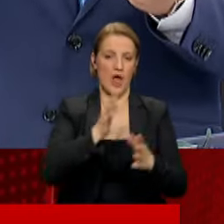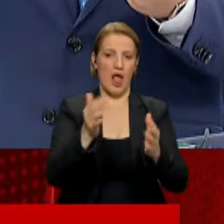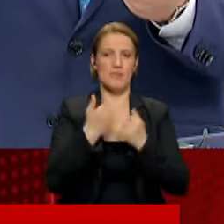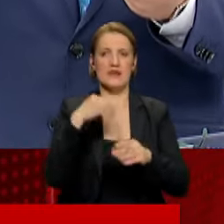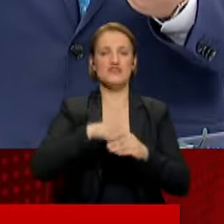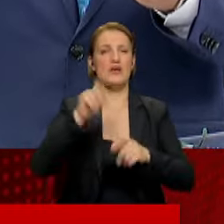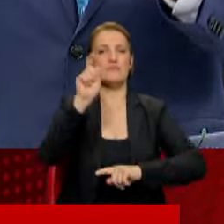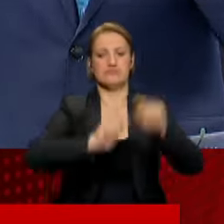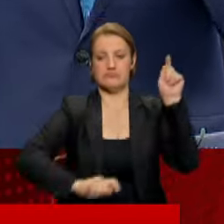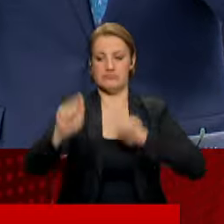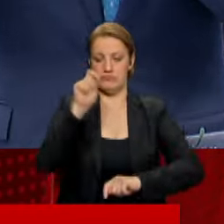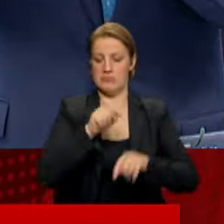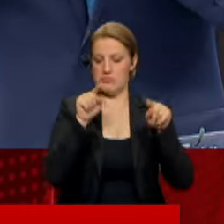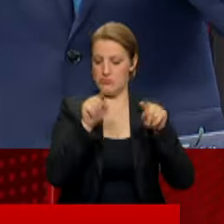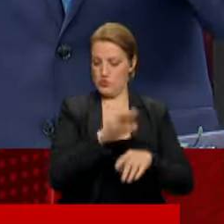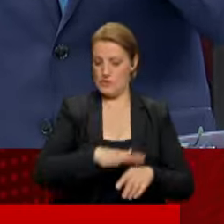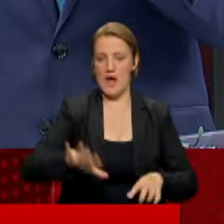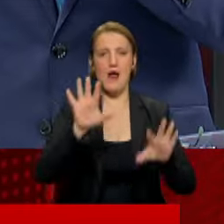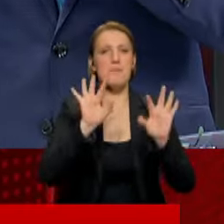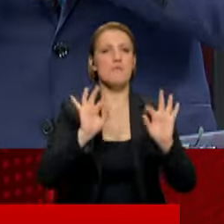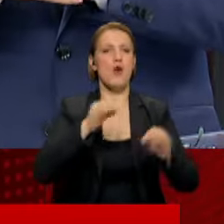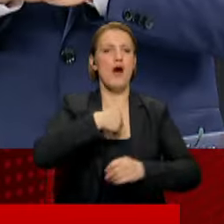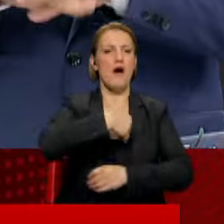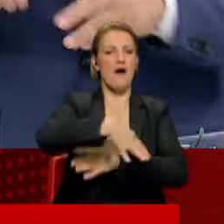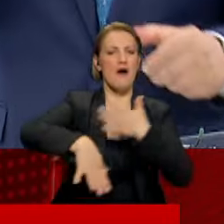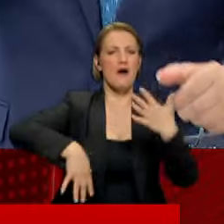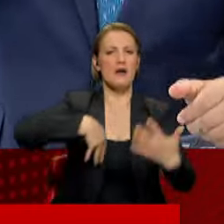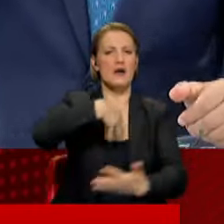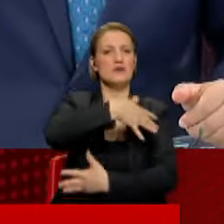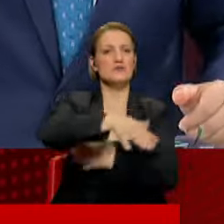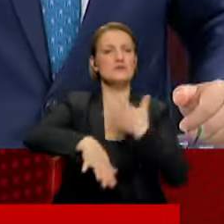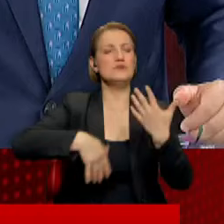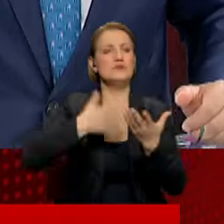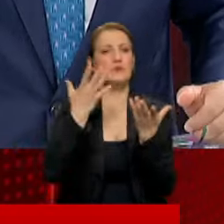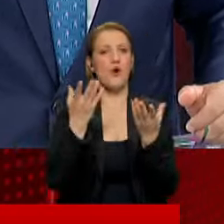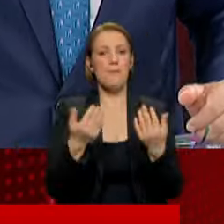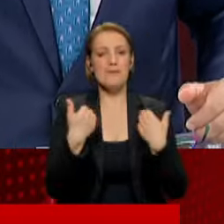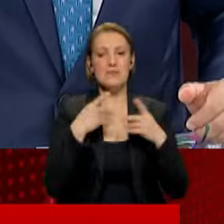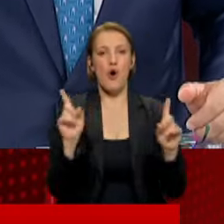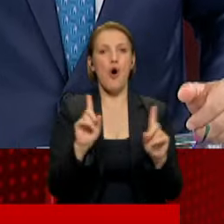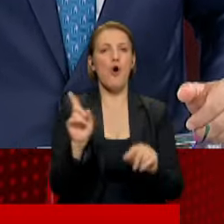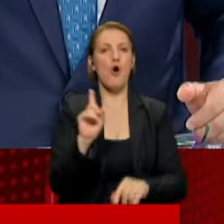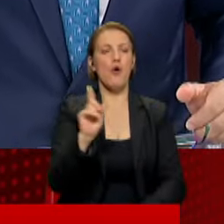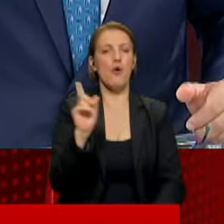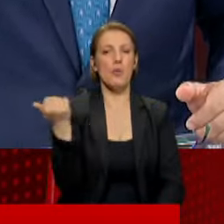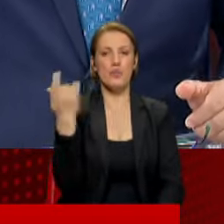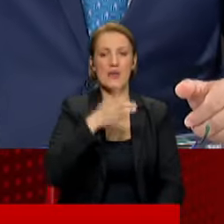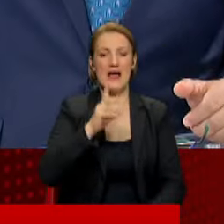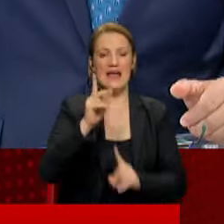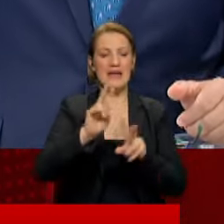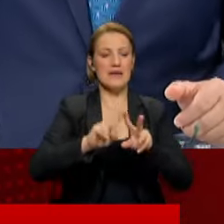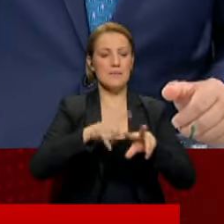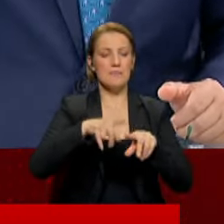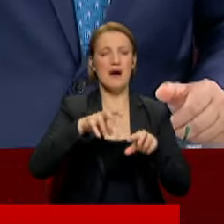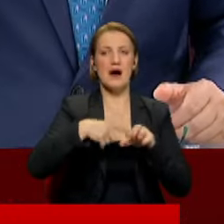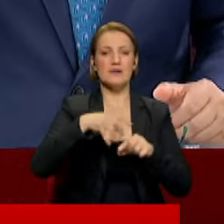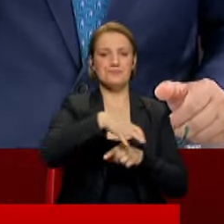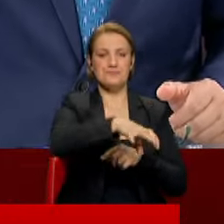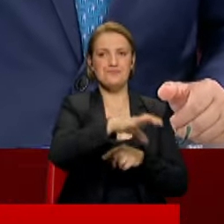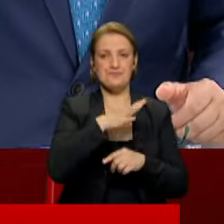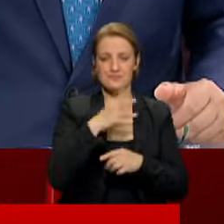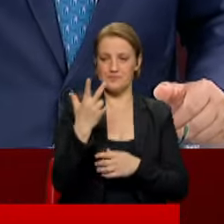için yapmış ve bunlar Böylece Karman çorman hale getirilmiş bizim 10 tane imar kısmımız var ü